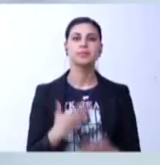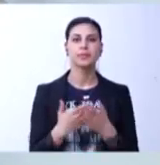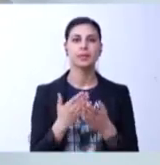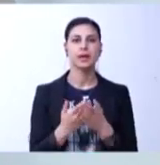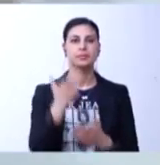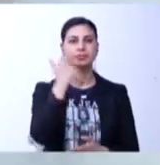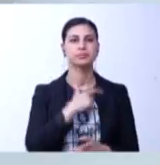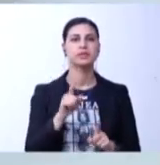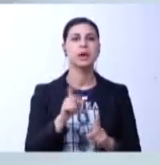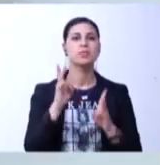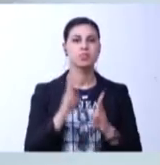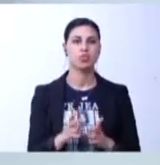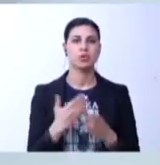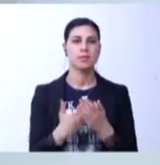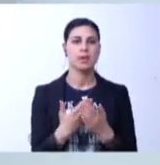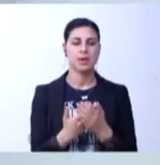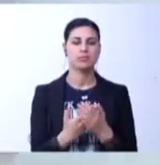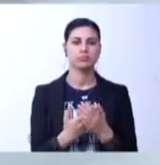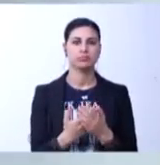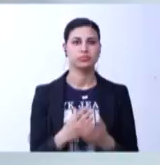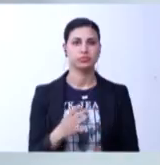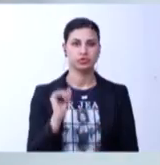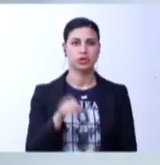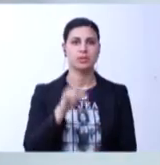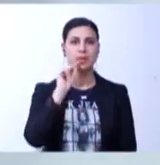გახდეს თანკბილვის დარღვევის მიზეზი?